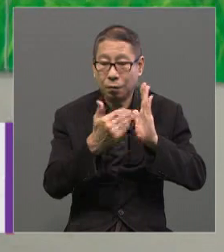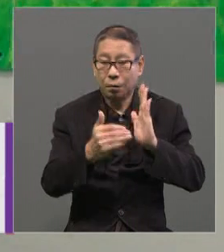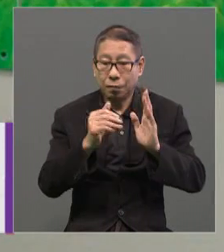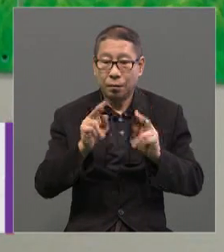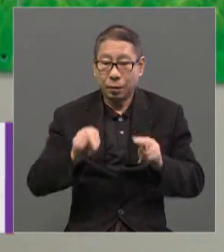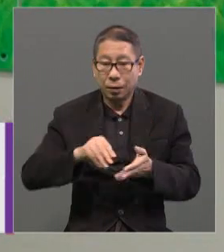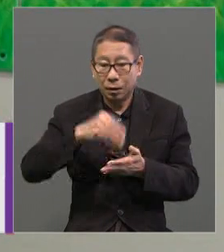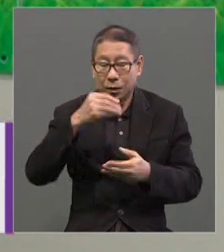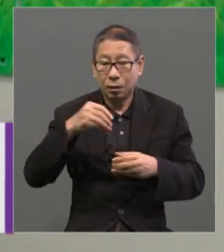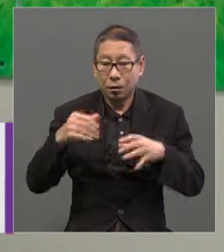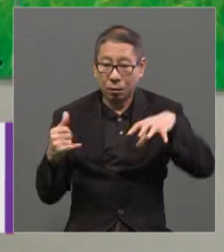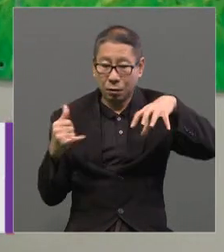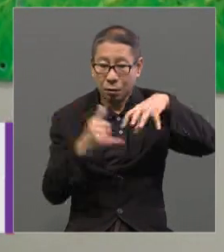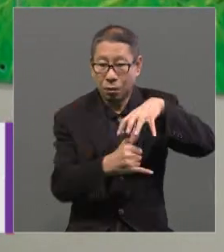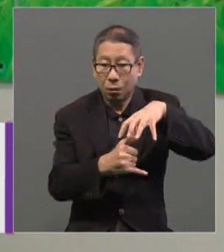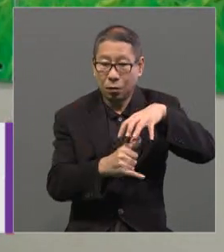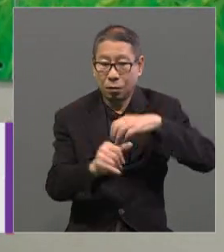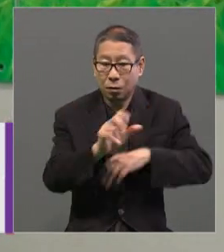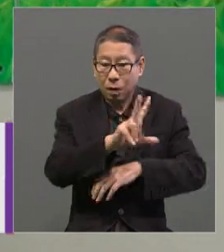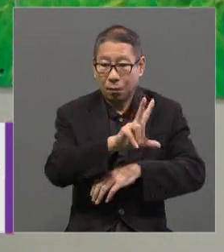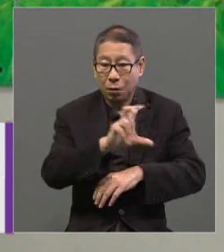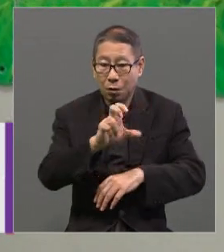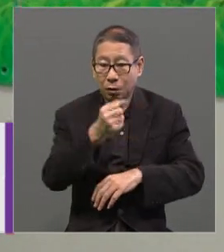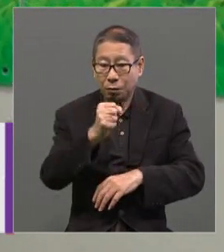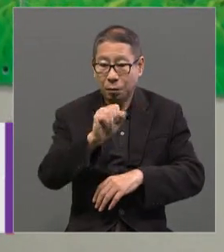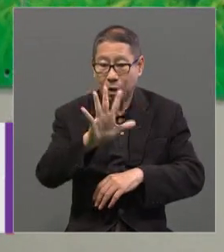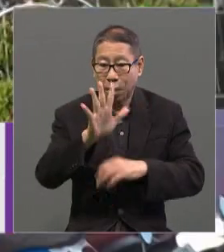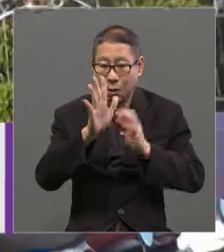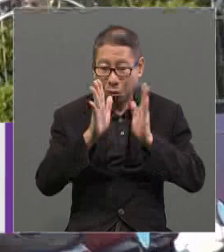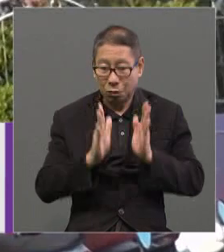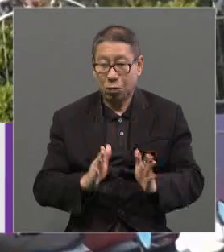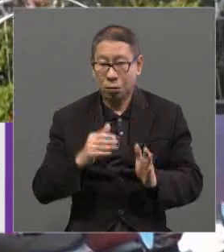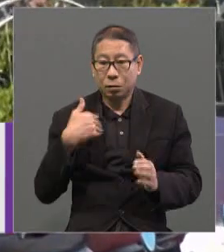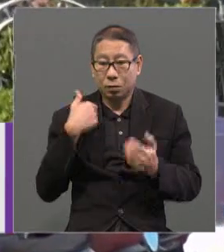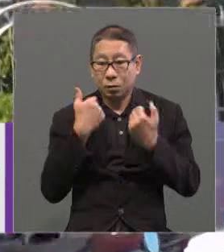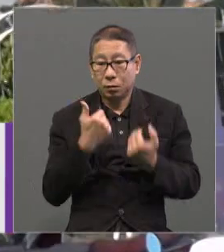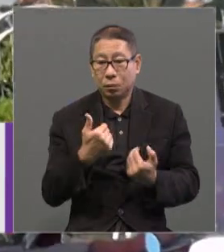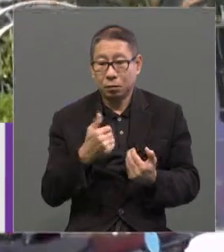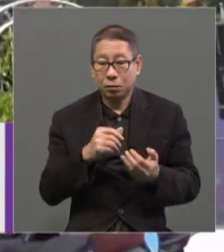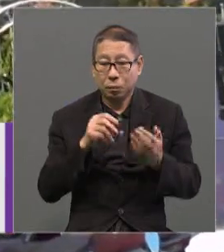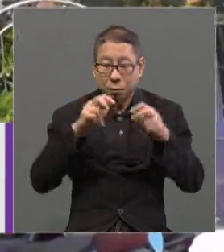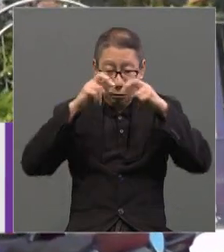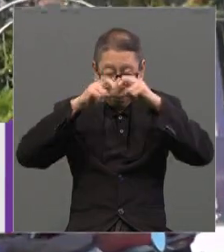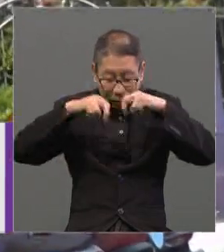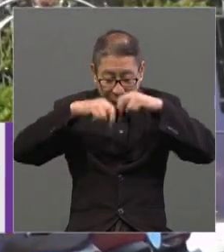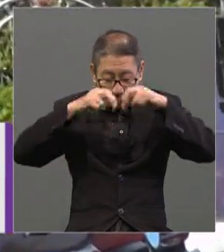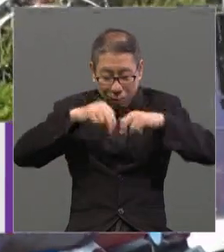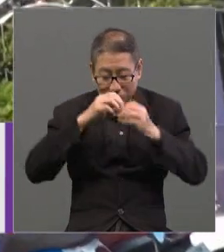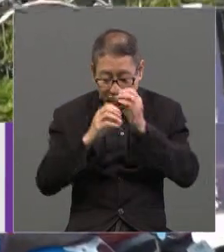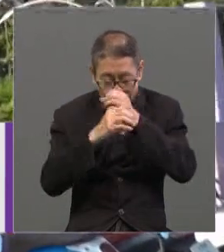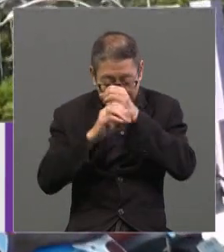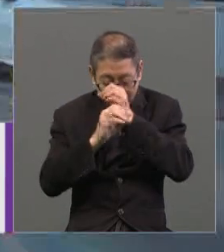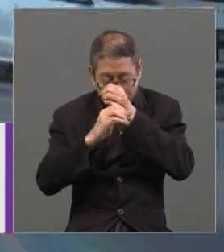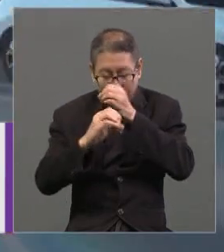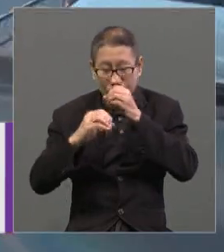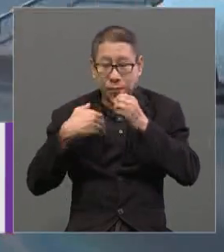ข้ารักษาอาการท้องร่วงท้องเสียทั้งหมด315คนคุณผู้ชมและผลจากการส่งตรวจหาเชื้อที่ศูนย์วิ